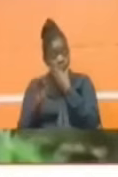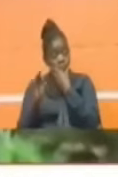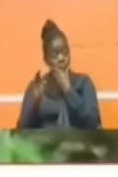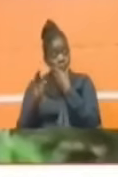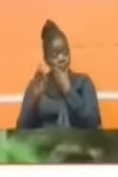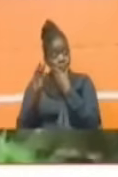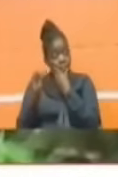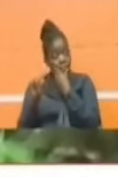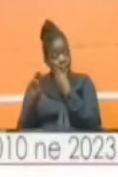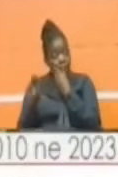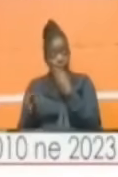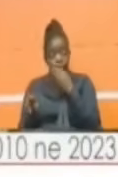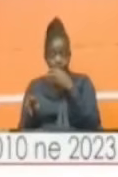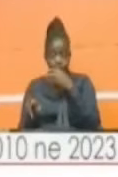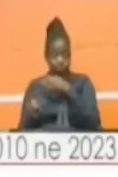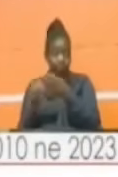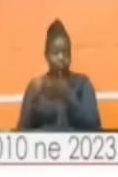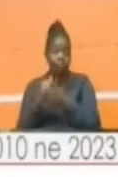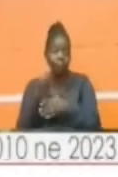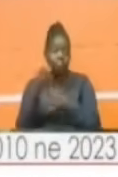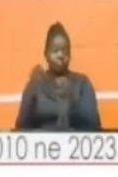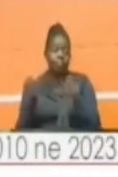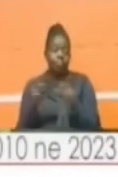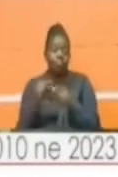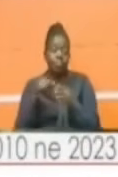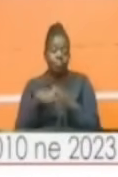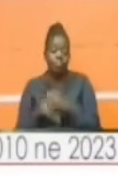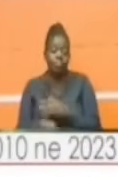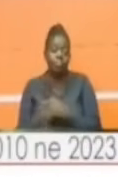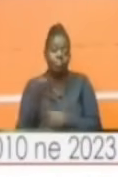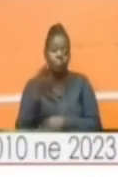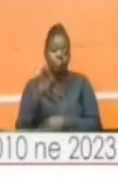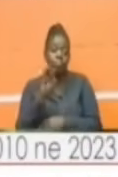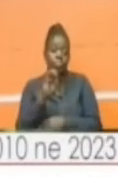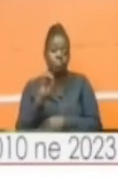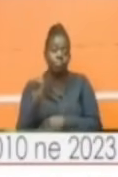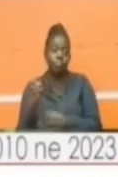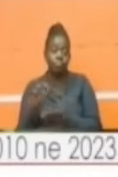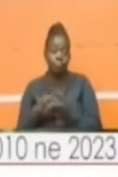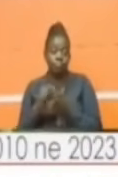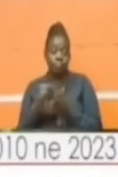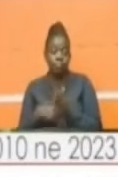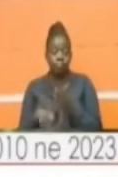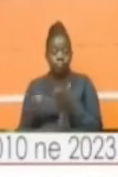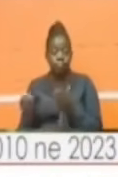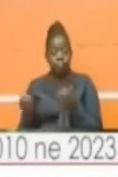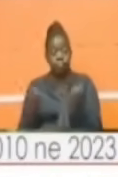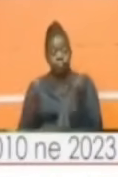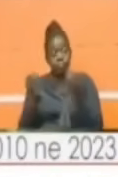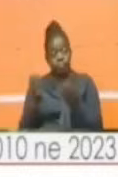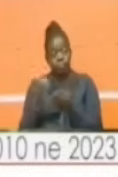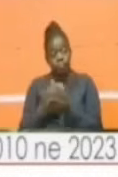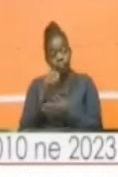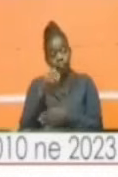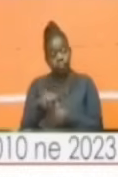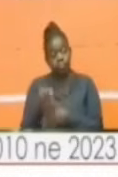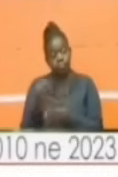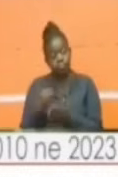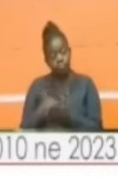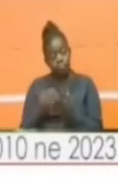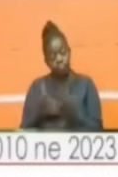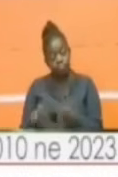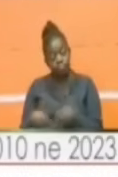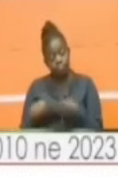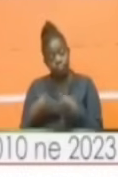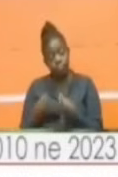kone ne kubirala nga like entry fees chitegeza driver ajja kuba savinga some more money kat chigaba